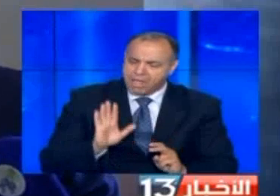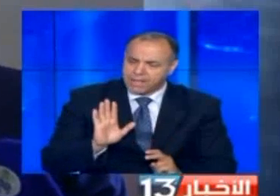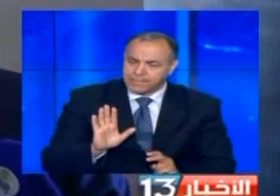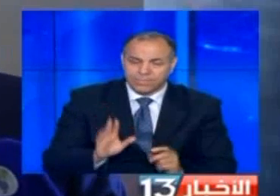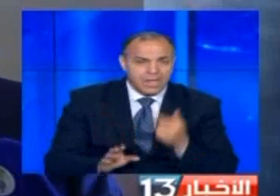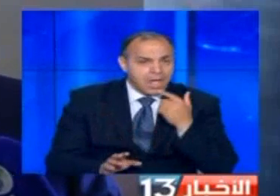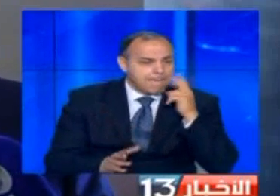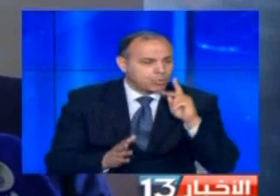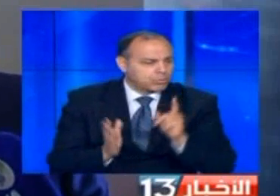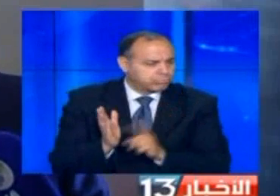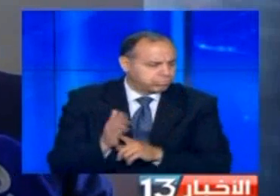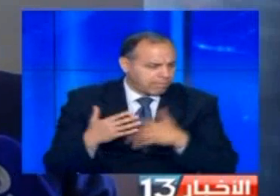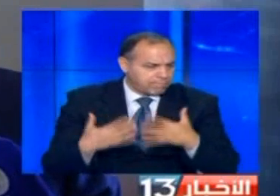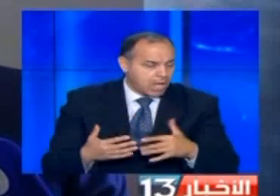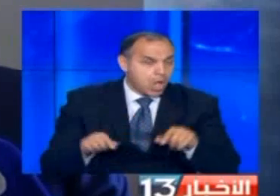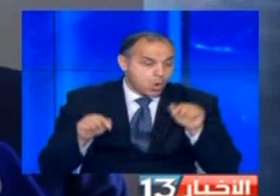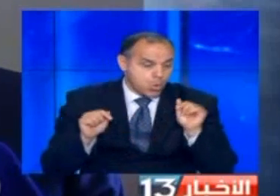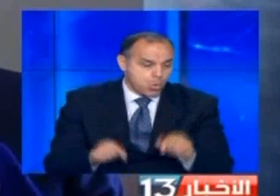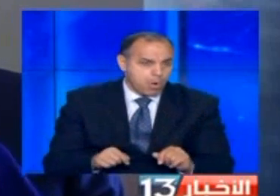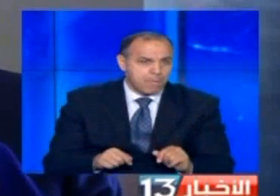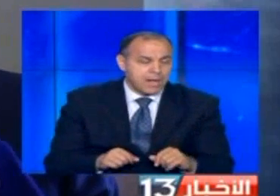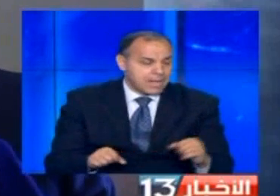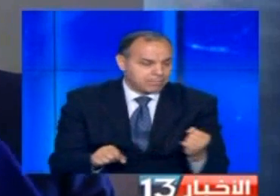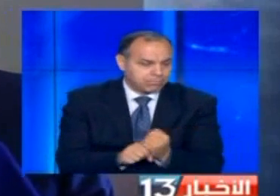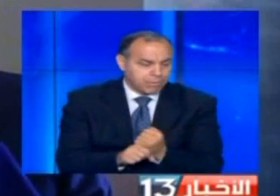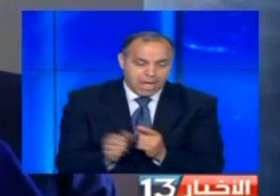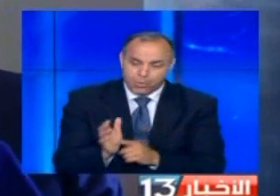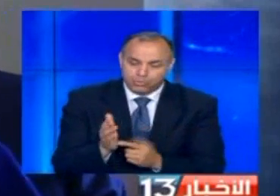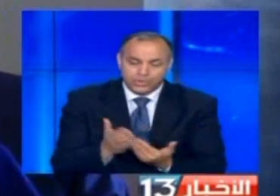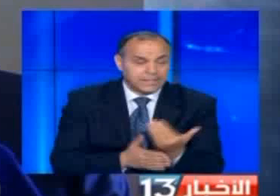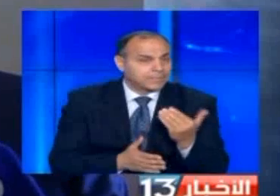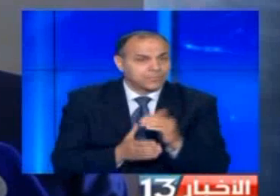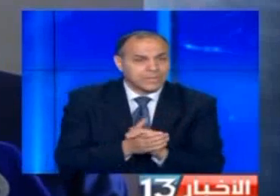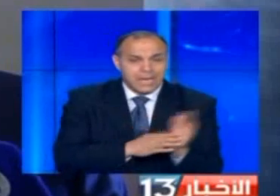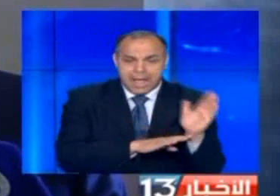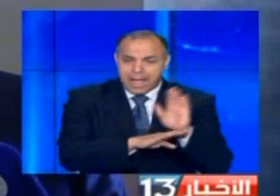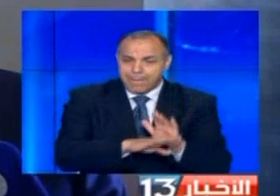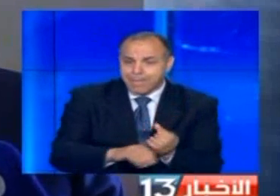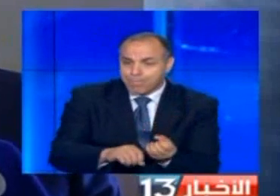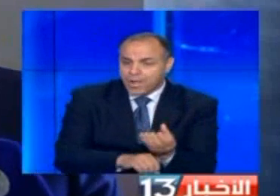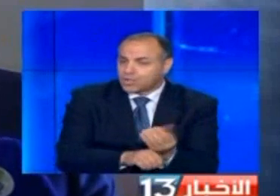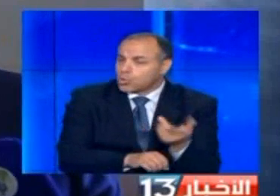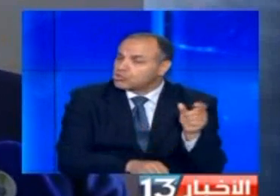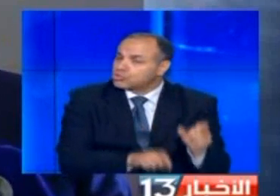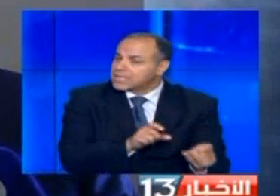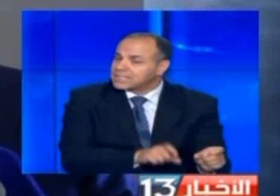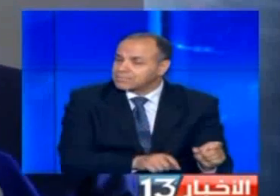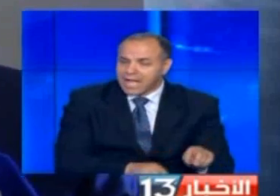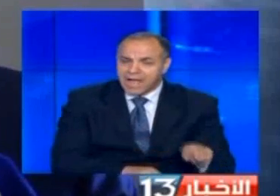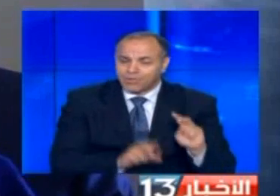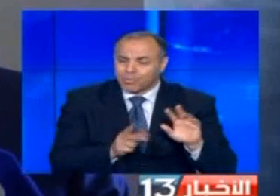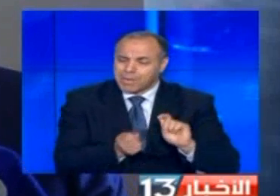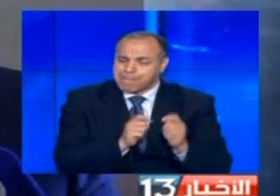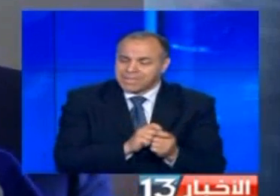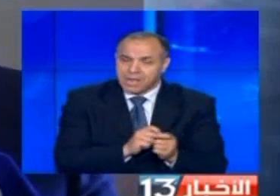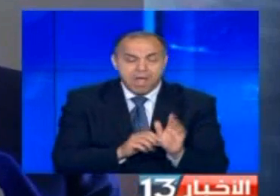والبروتوكول الاختياري اعها اليوم قاعدين نشتغل على قانون جديد ل حمايه المعطيات الشخصيه يعوض القانون بع 2008